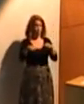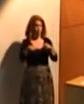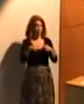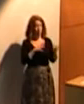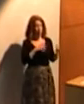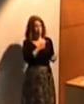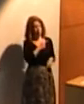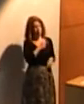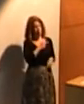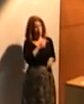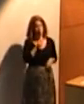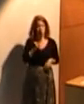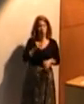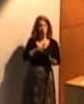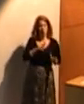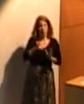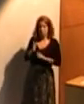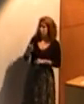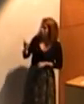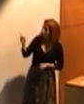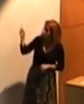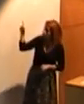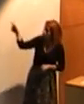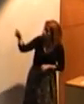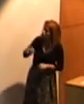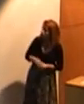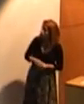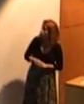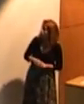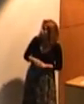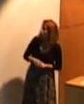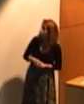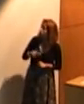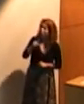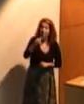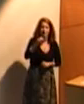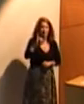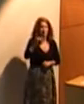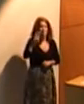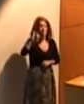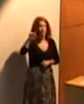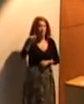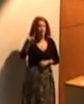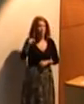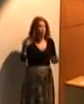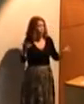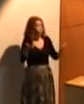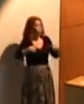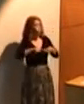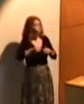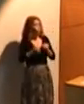qu'à vingt certaines leibniz on essaie bien plus anciens qui dit que finalement la mise il ya plusieurs mondes possibles pourquoi n'y aurait-il que le